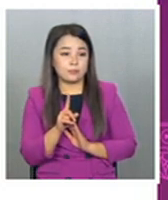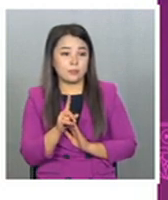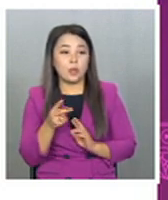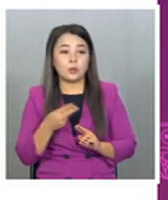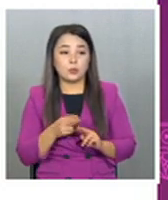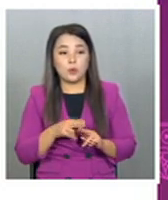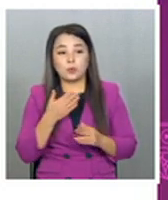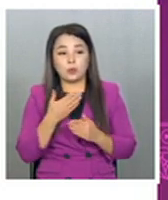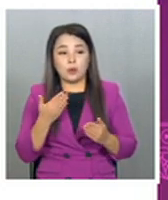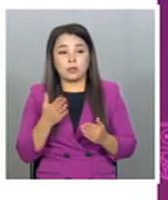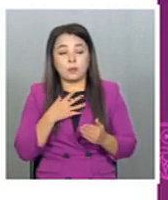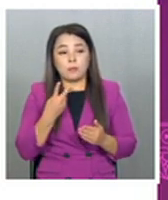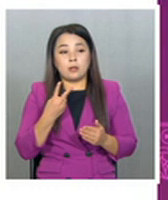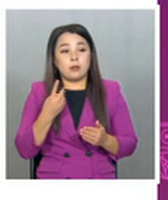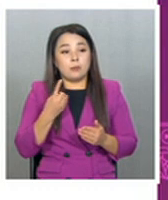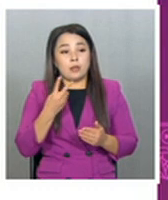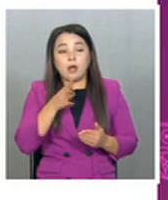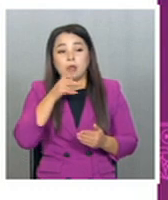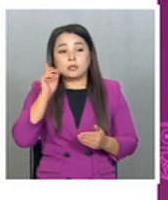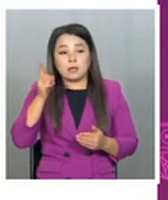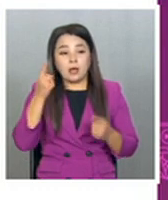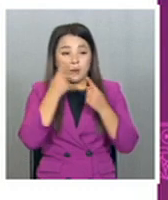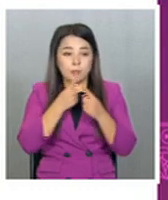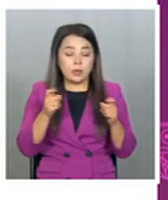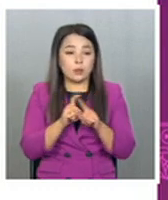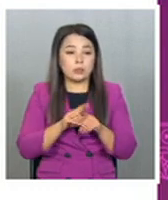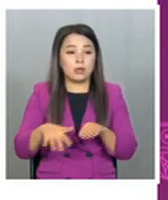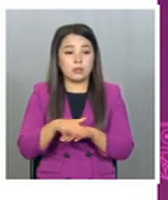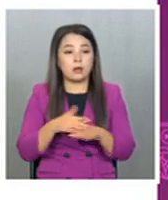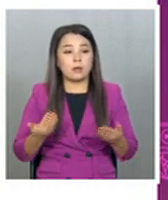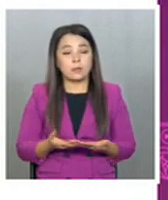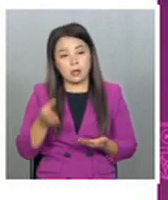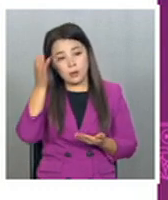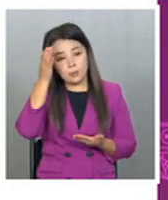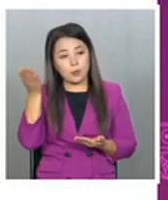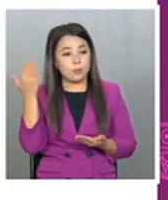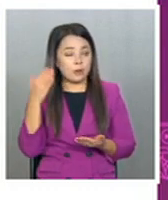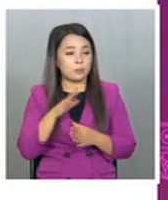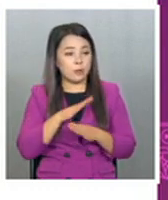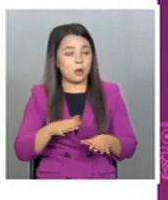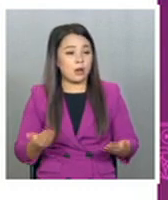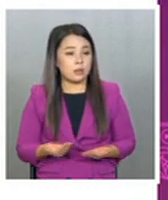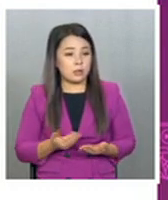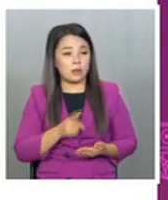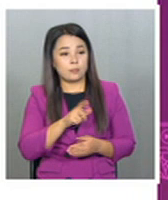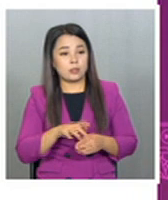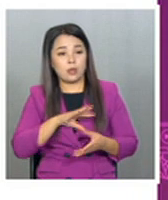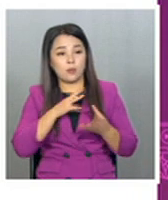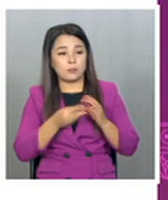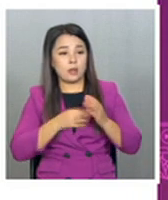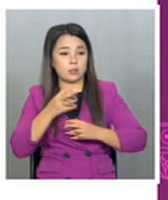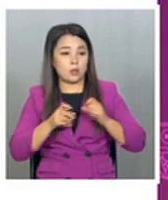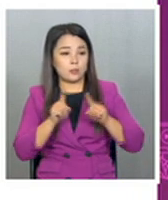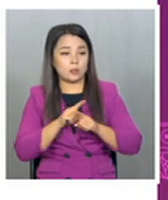Соңғы 1-2 ғасырдағы ғылыми ақпараттың прогресі адамзат өмірінде бұрын-соңды болмаған әлемдік жақындасуды,